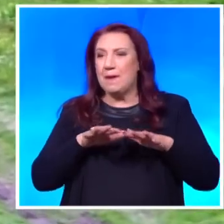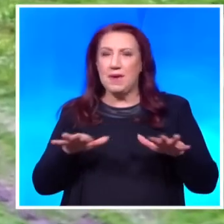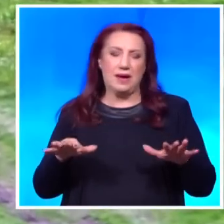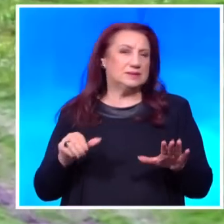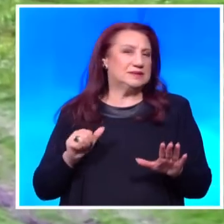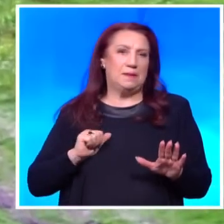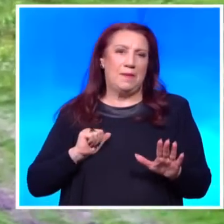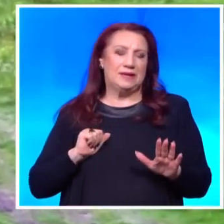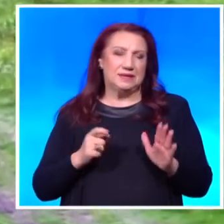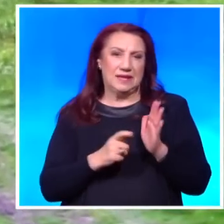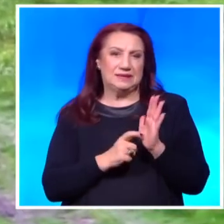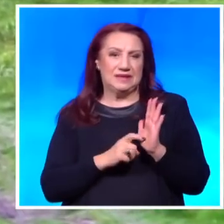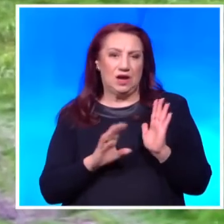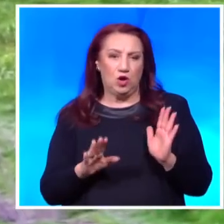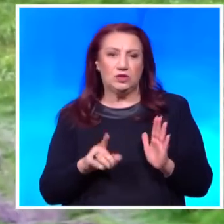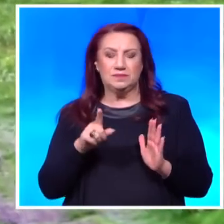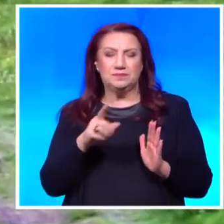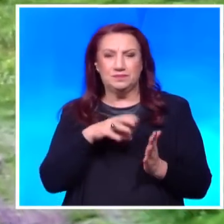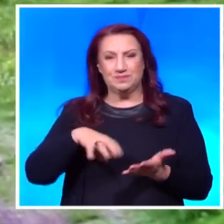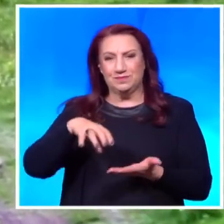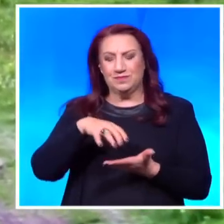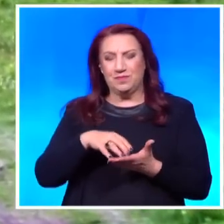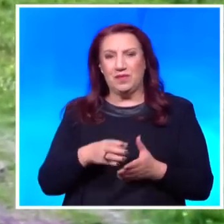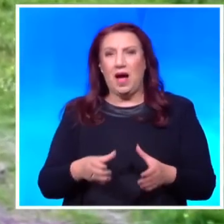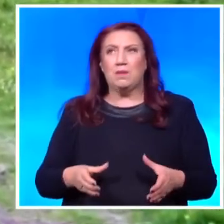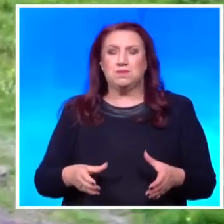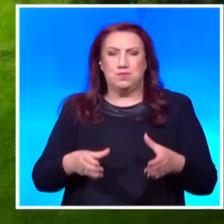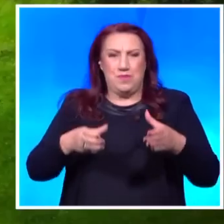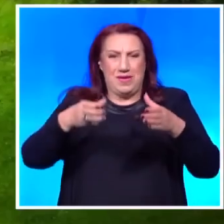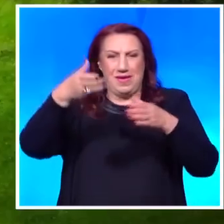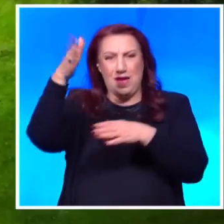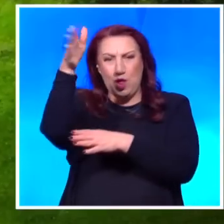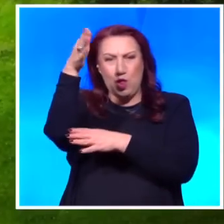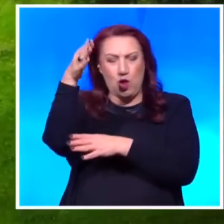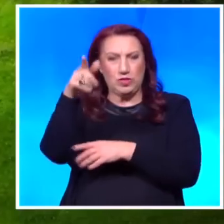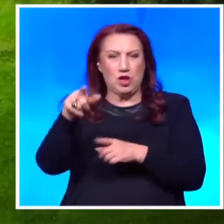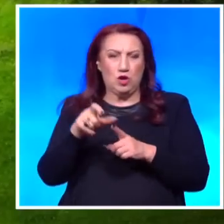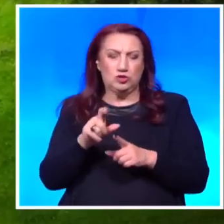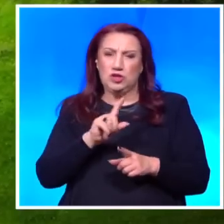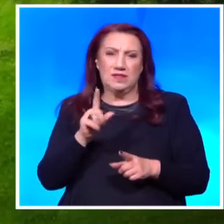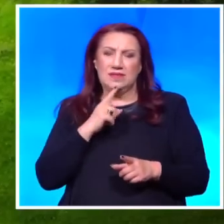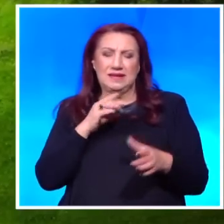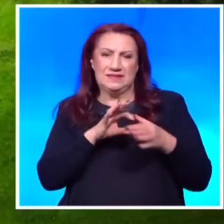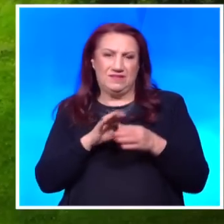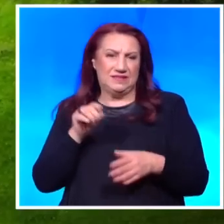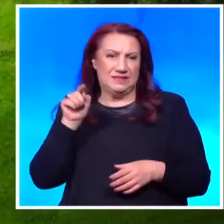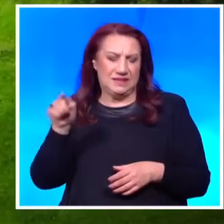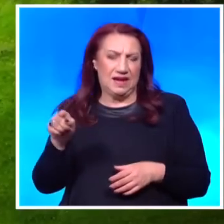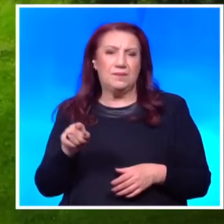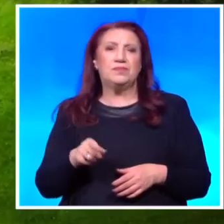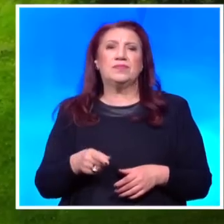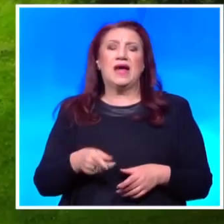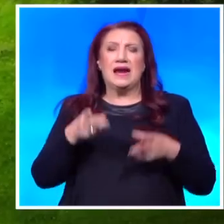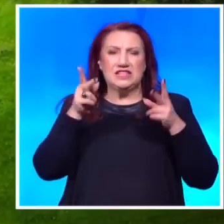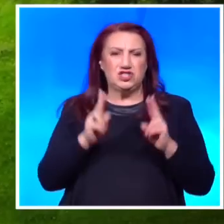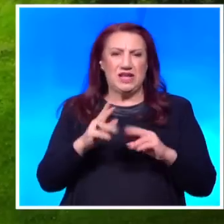че обект Пилон Рожен не попада в техния обхват и допълниха, че разрешението за строеж е издадено от община Смолен, а